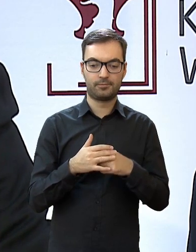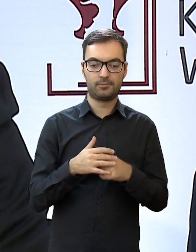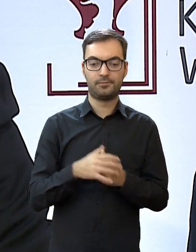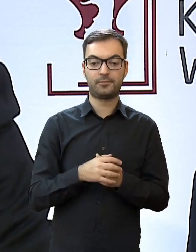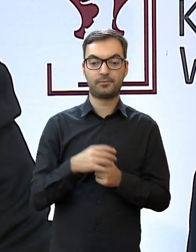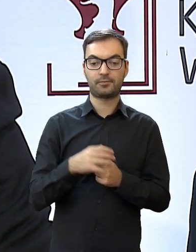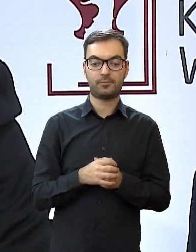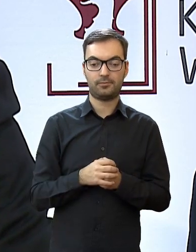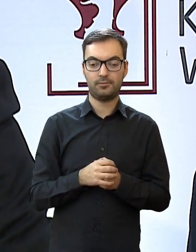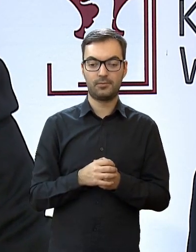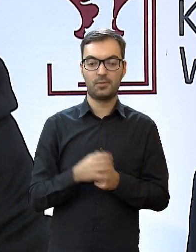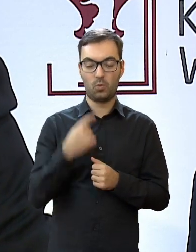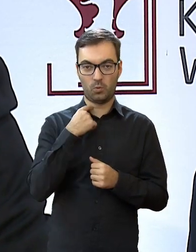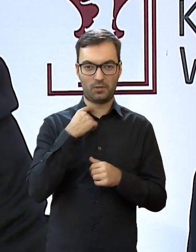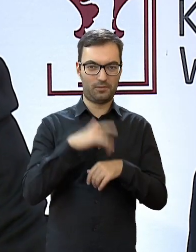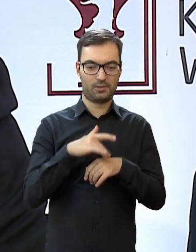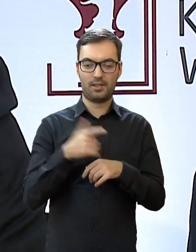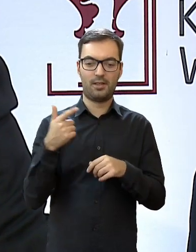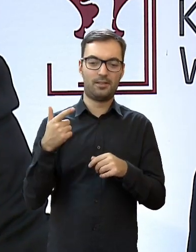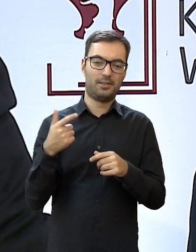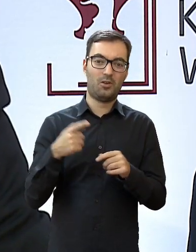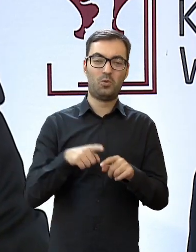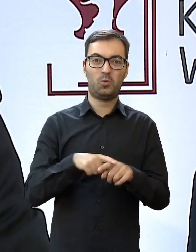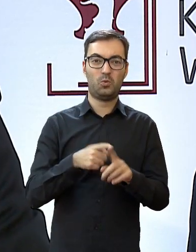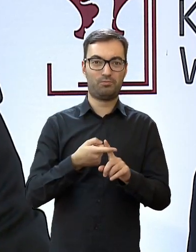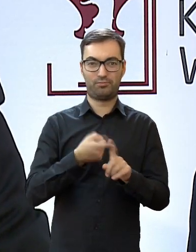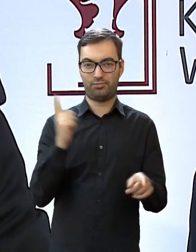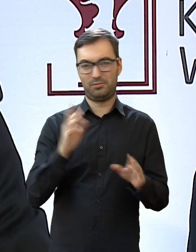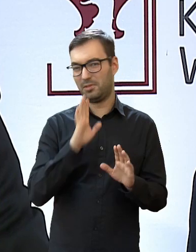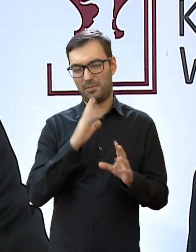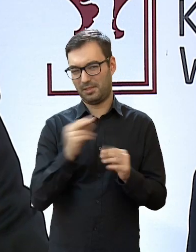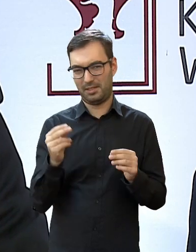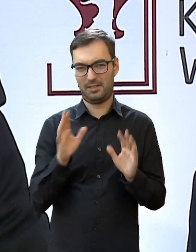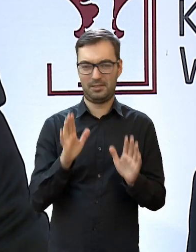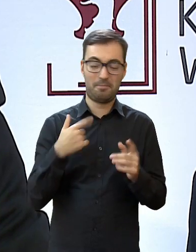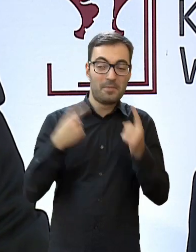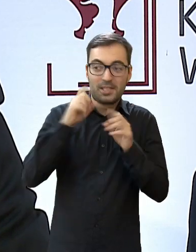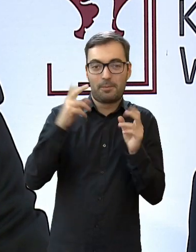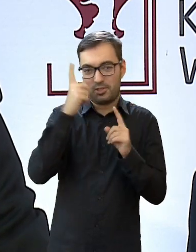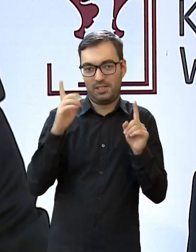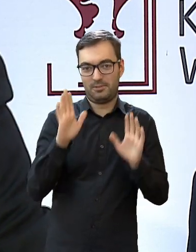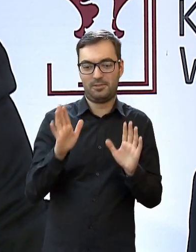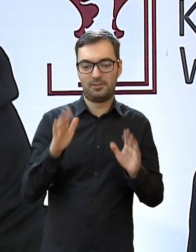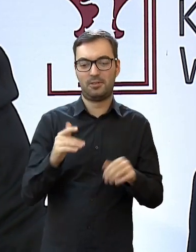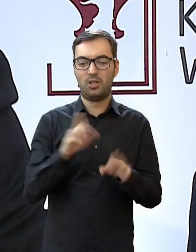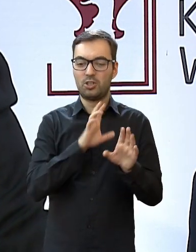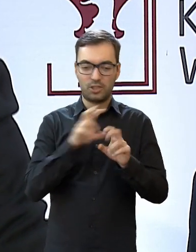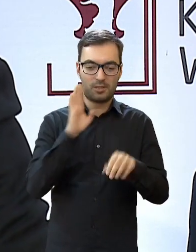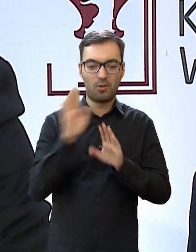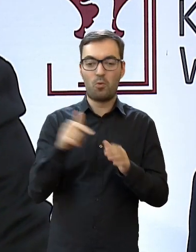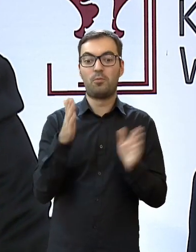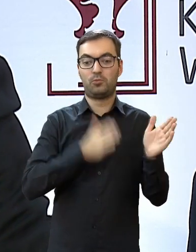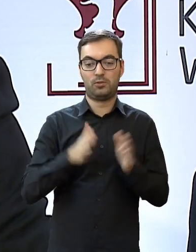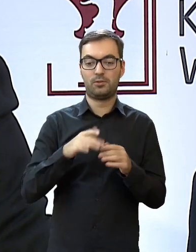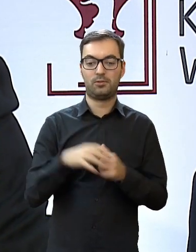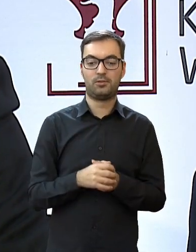głosowania wyborów na terenie całego kraju, to nie powinien być zbyt duży ten odstęp czasowy. Tak się nam wydaje. Tak, ale tylko musimy się przygotować, bo to będzie